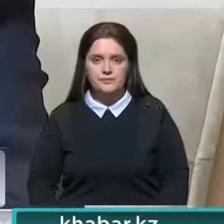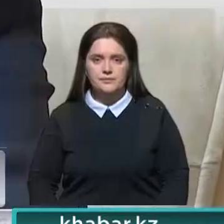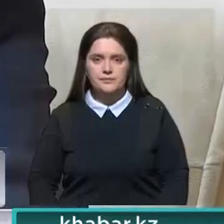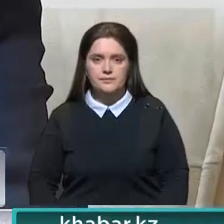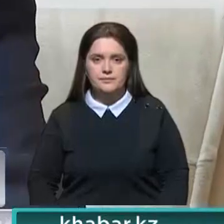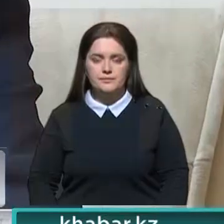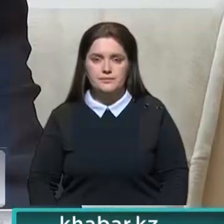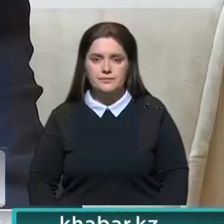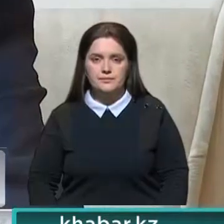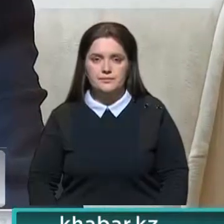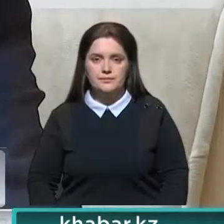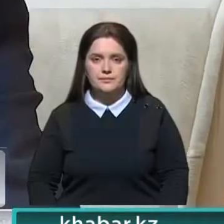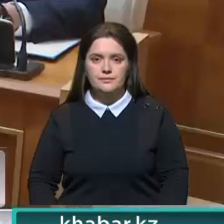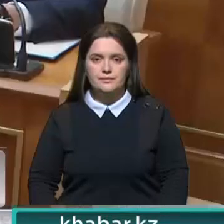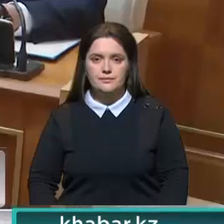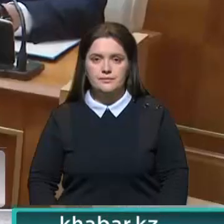17,7%.